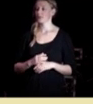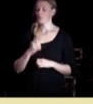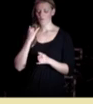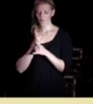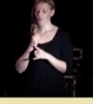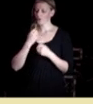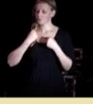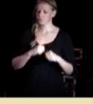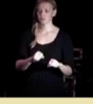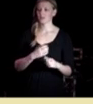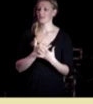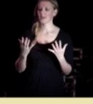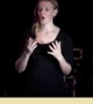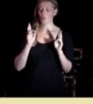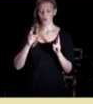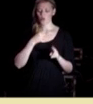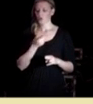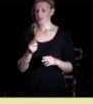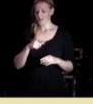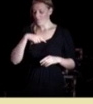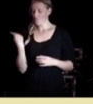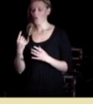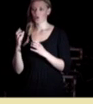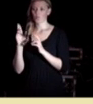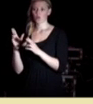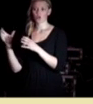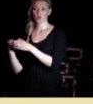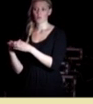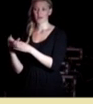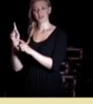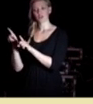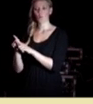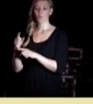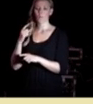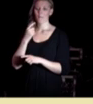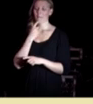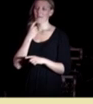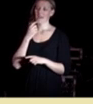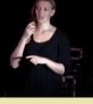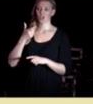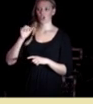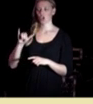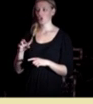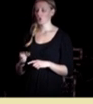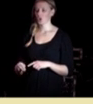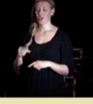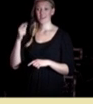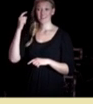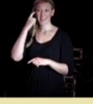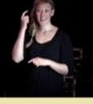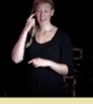setter det i verk og tar det i bruk for vår brukergruppe? Det blir litt som Peer Gynt. Tenke det, ville det, men gjøre